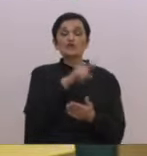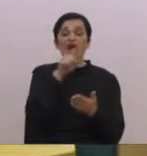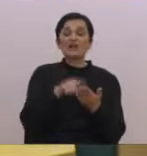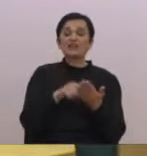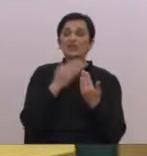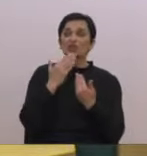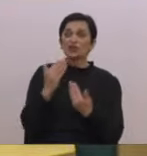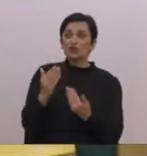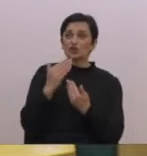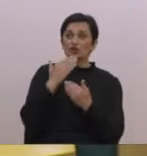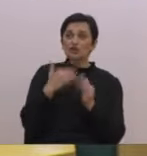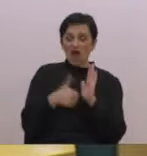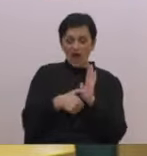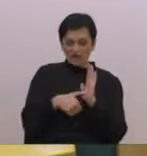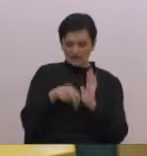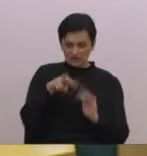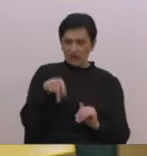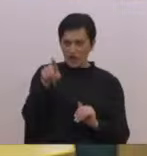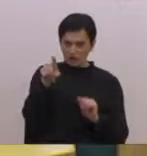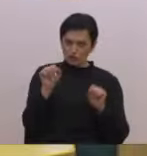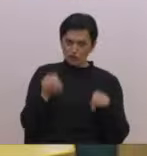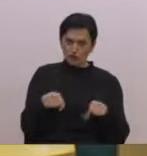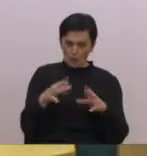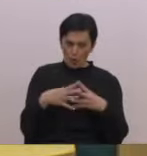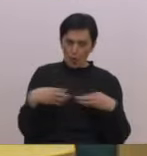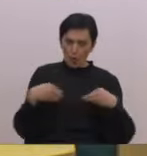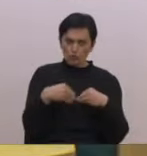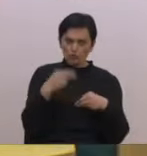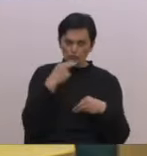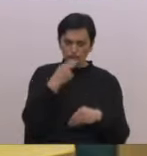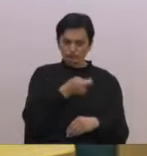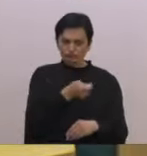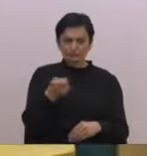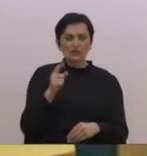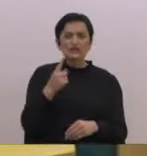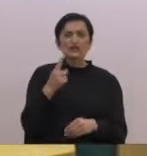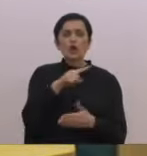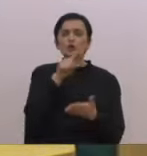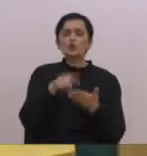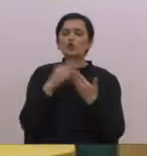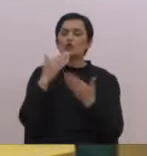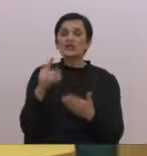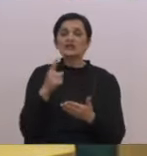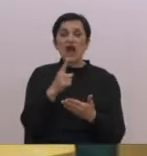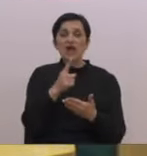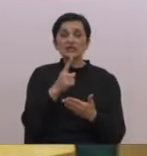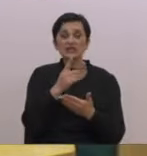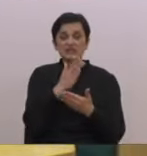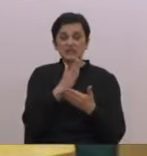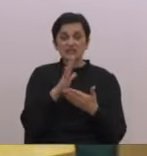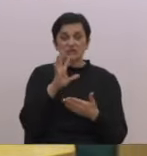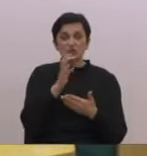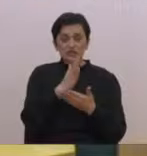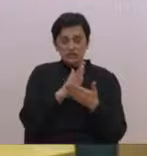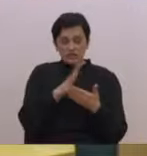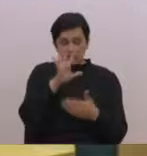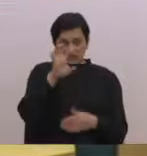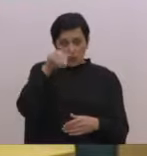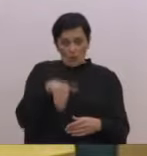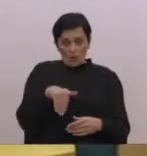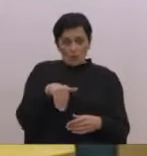rom, eksaslara, tkven shezlebdit tuara, ojakhi, shenakhoas, rato gisot, itzit. Nachevar milion de metri, a sakartveloshi